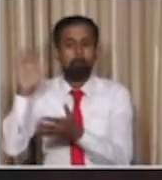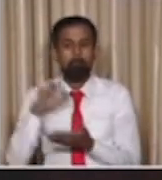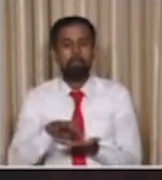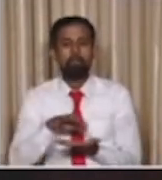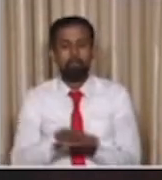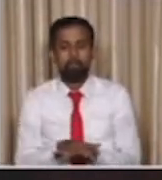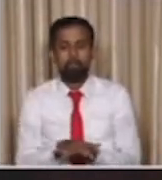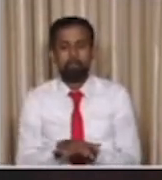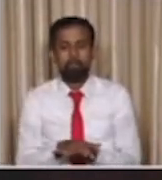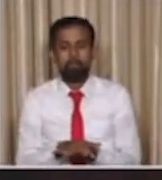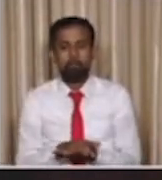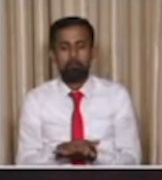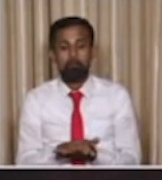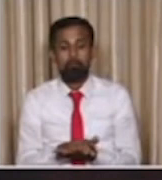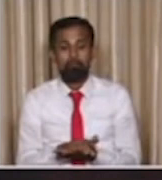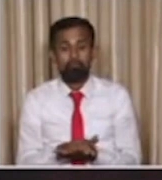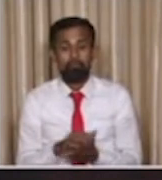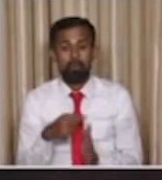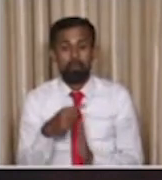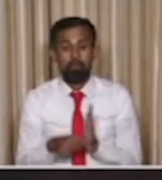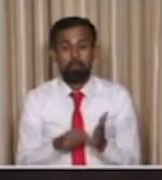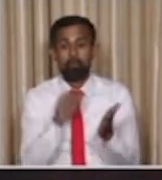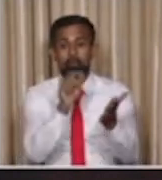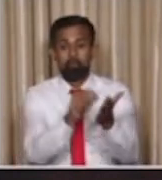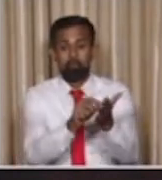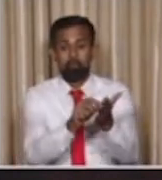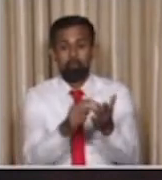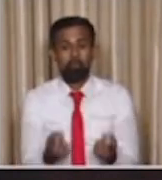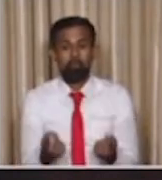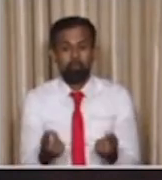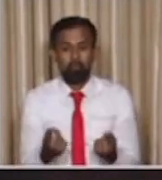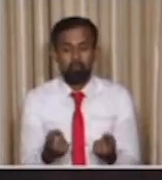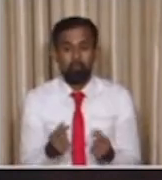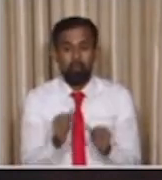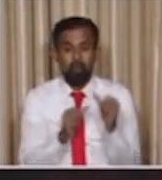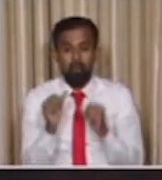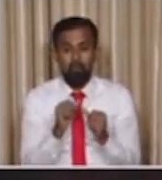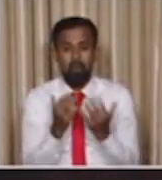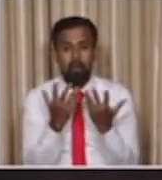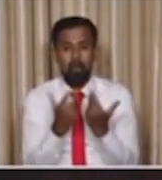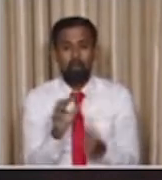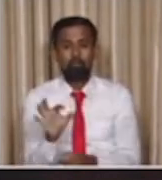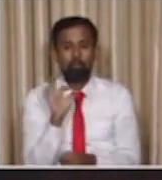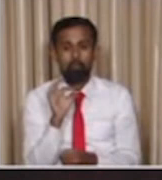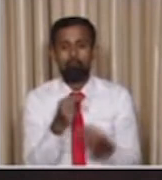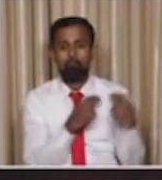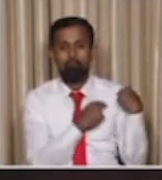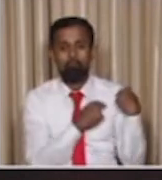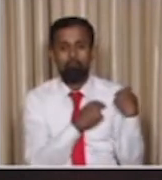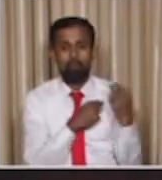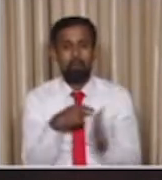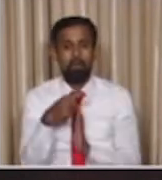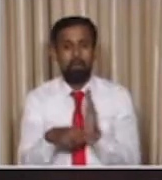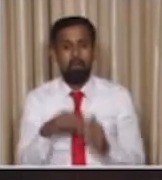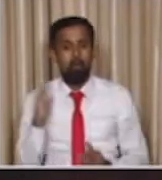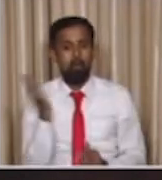තීරණය කරන්නේ? ගරු මන්ත්‍රීතුමනි, මේවා මේ රටට ඇනුම් කිරීම සඳහා අවශ්‍ය වන ඖෂධ වර්ග ප්‍රමාණයන් තෝරන්නේ කවුද? දිවයින